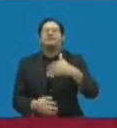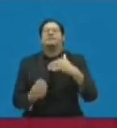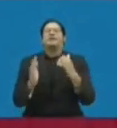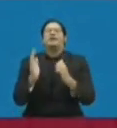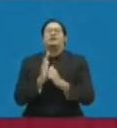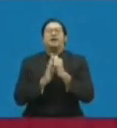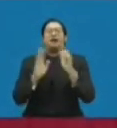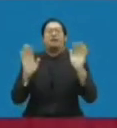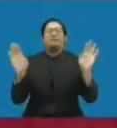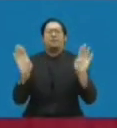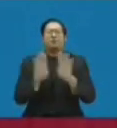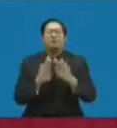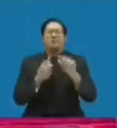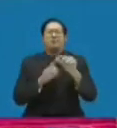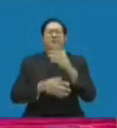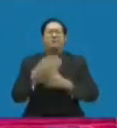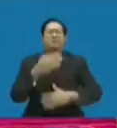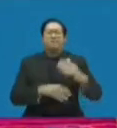Papua